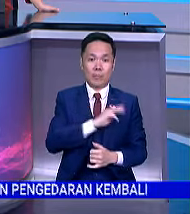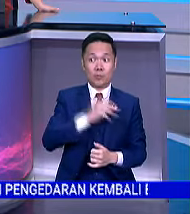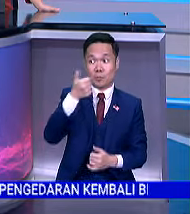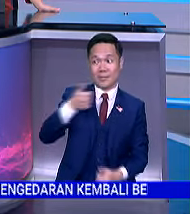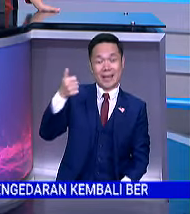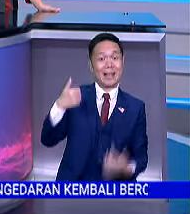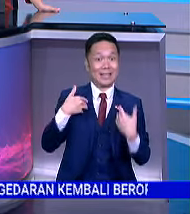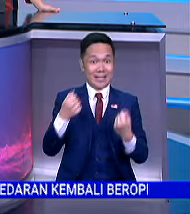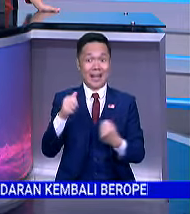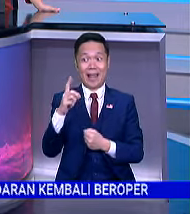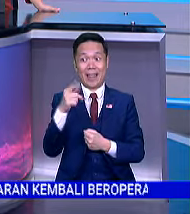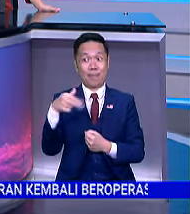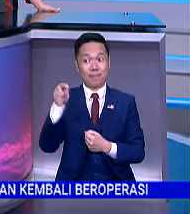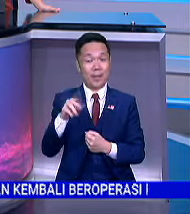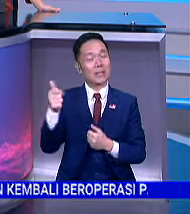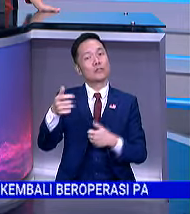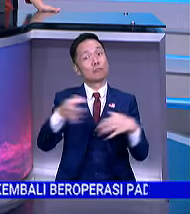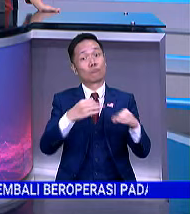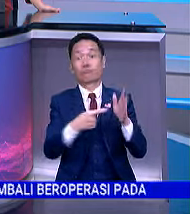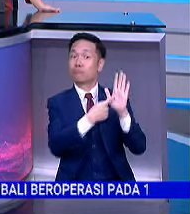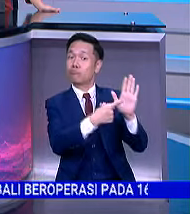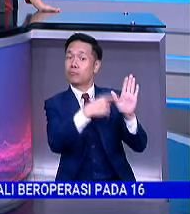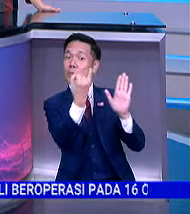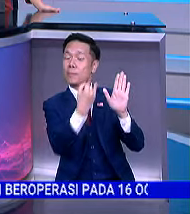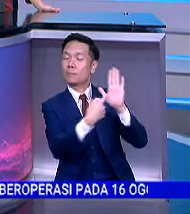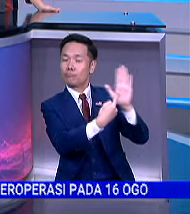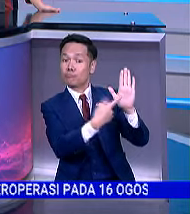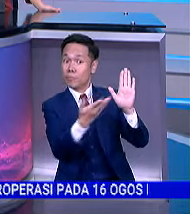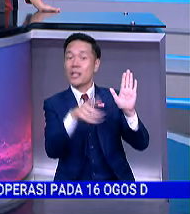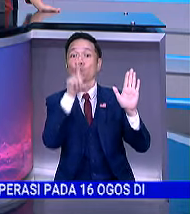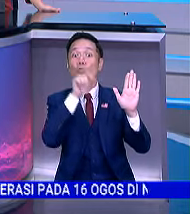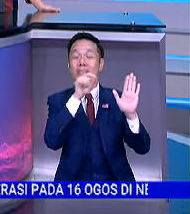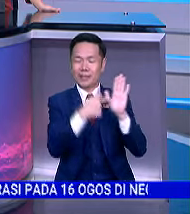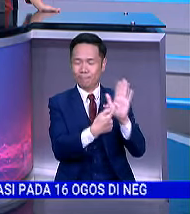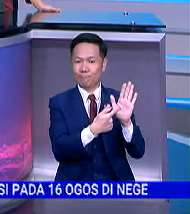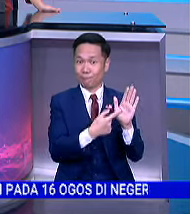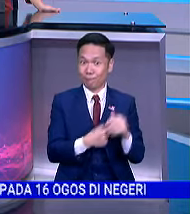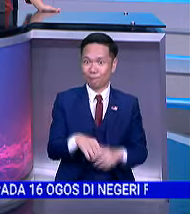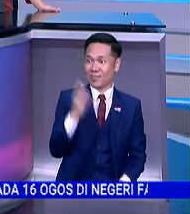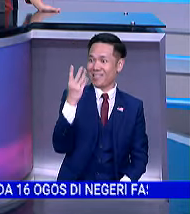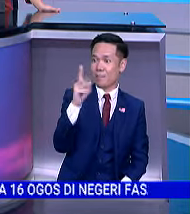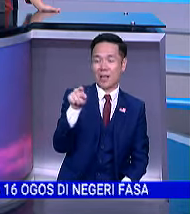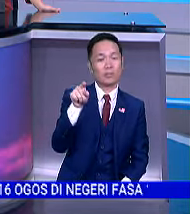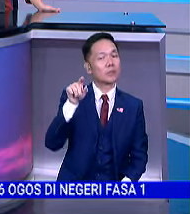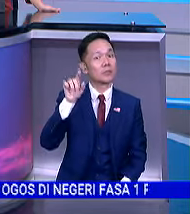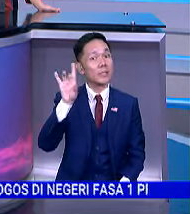Dr. Adham Baba menerusi perkongsian infografik di Twitter rasminya memaklumkan seramai